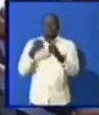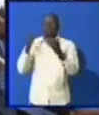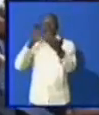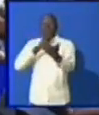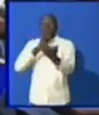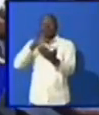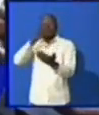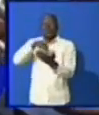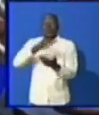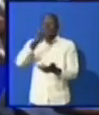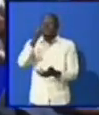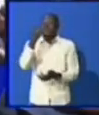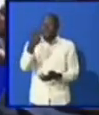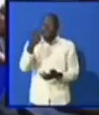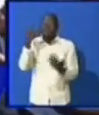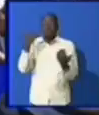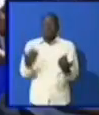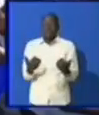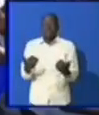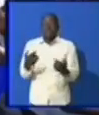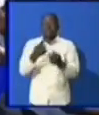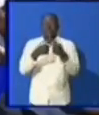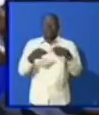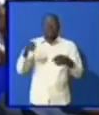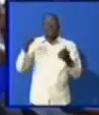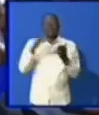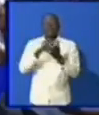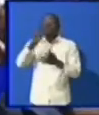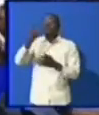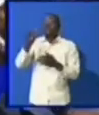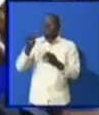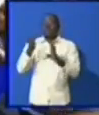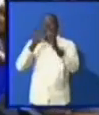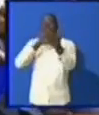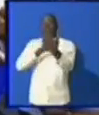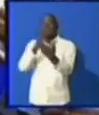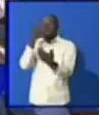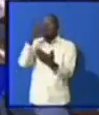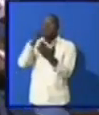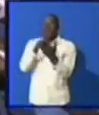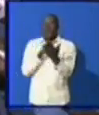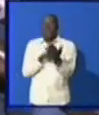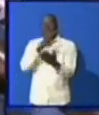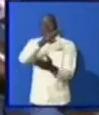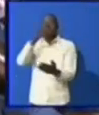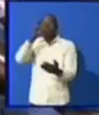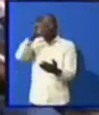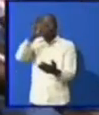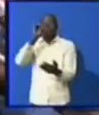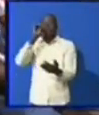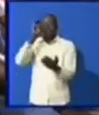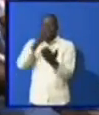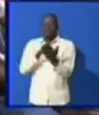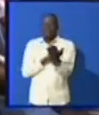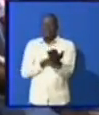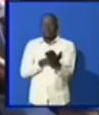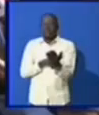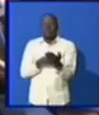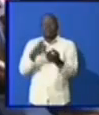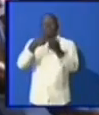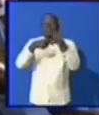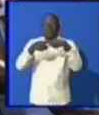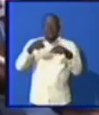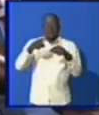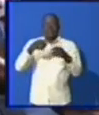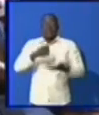il y en encore avec une seconde phase d'un milliard et cent cinquante millions donc la lonab d'aujourd'hui est venu en appui